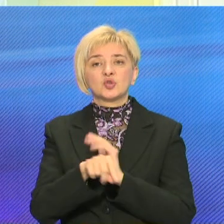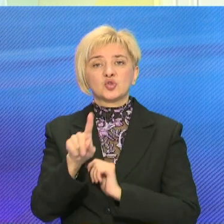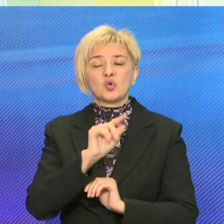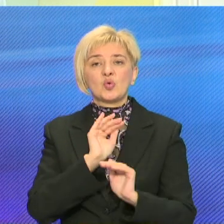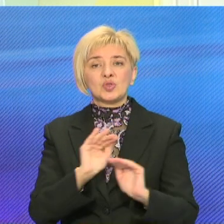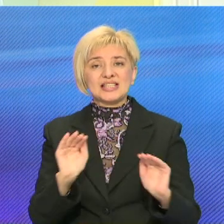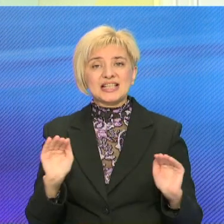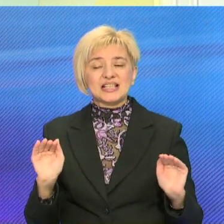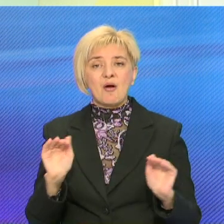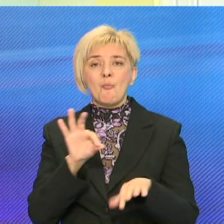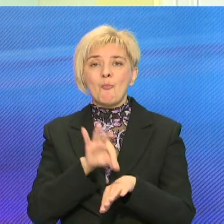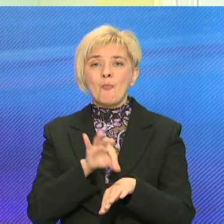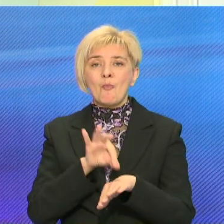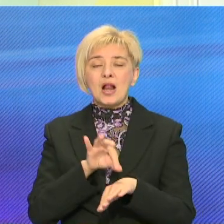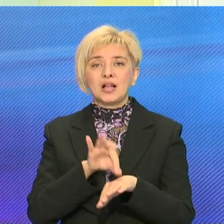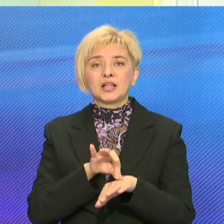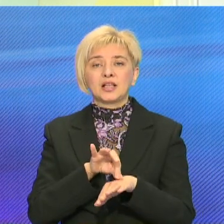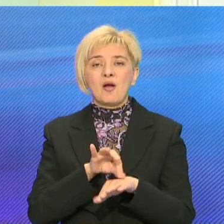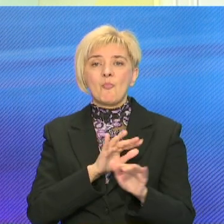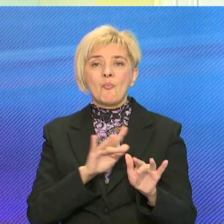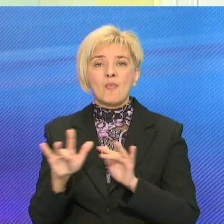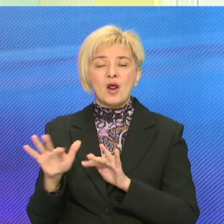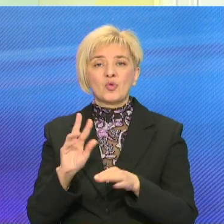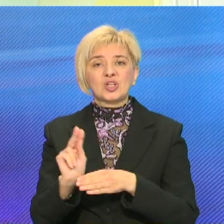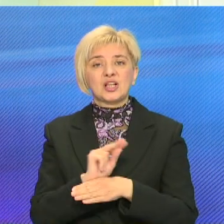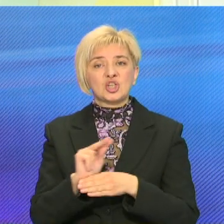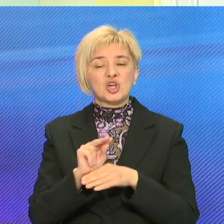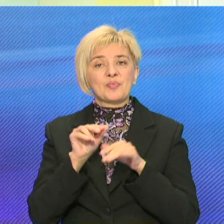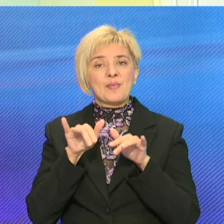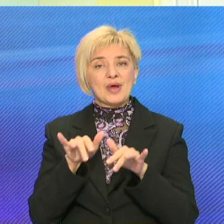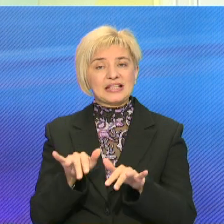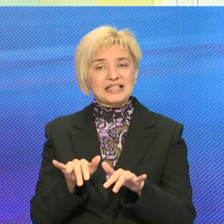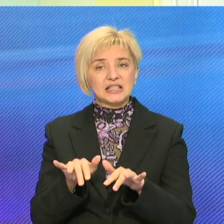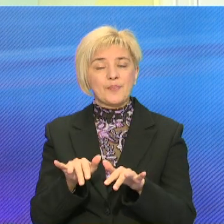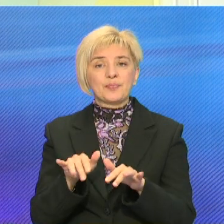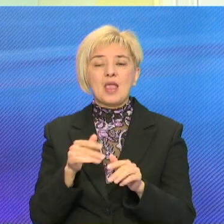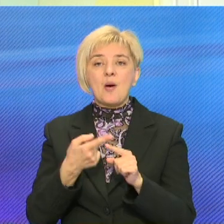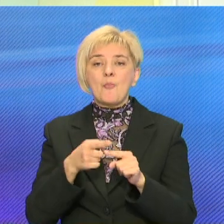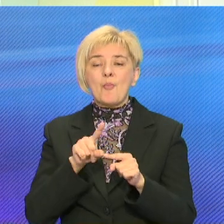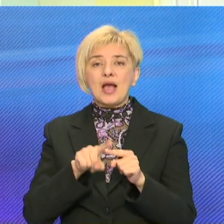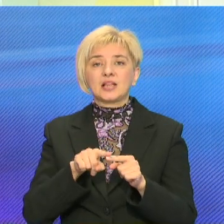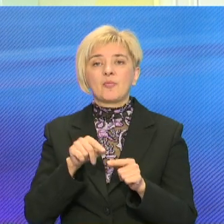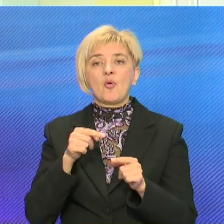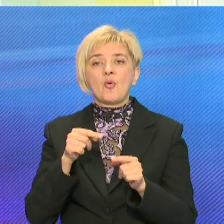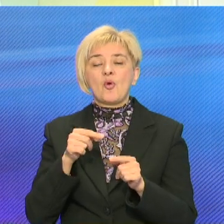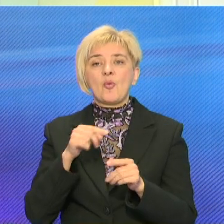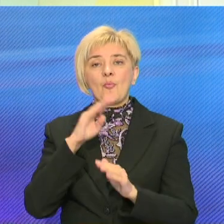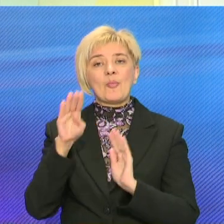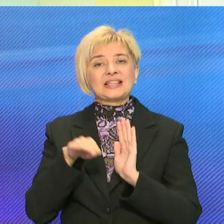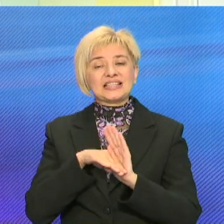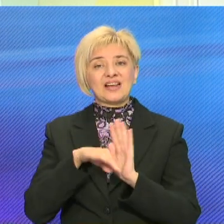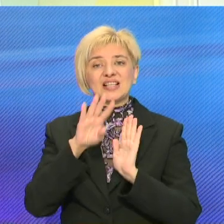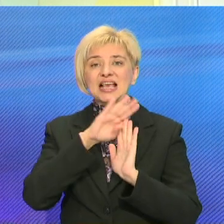детки больные, они проходят лечебный процесс. Поэтому под это подстраивается расписание учебных